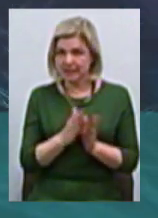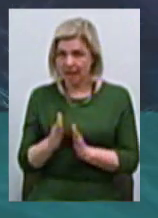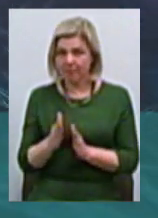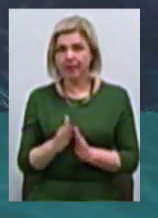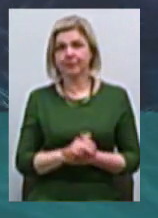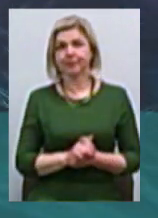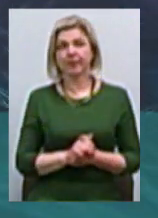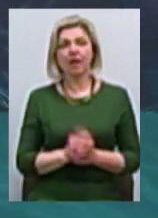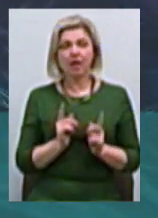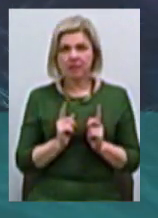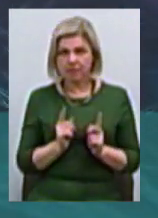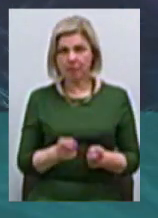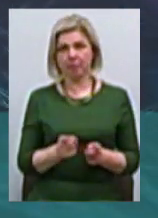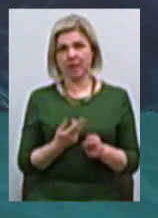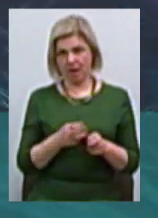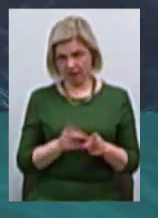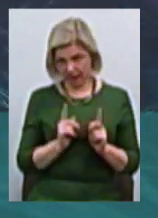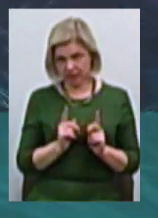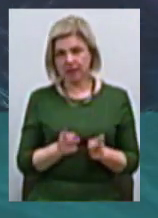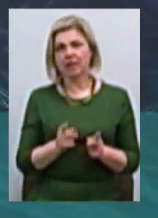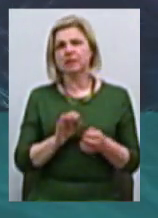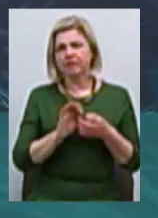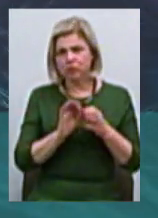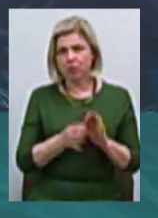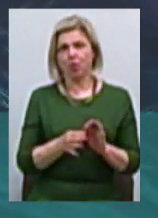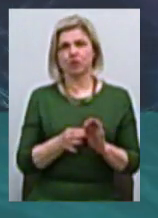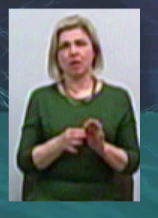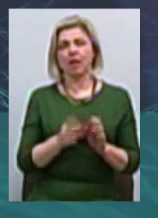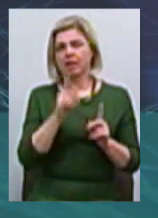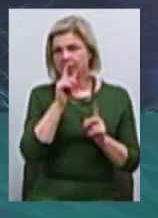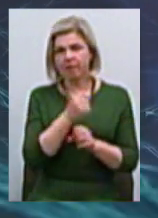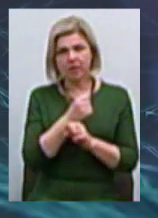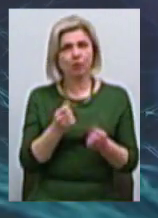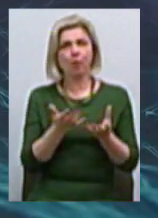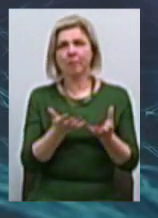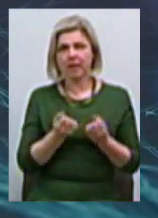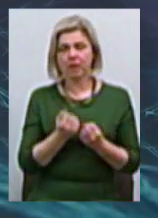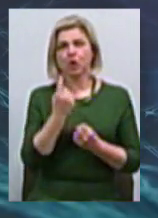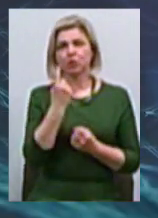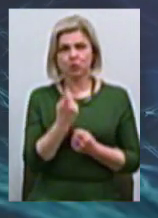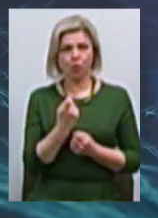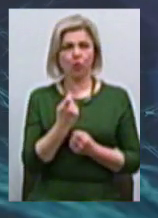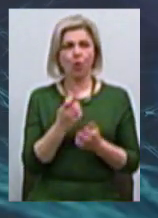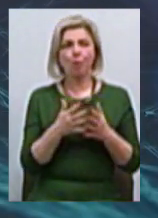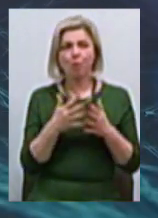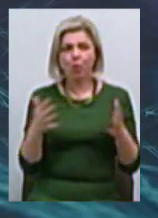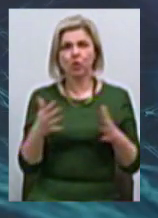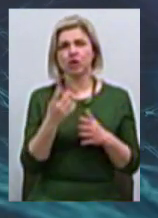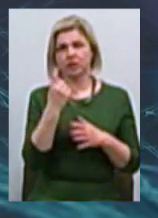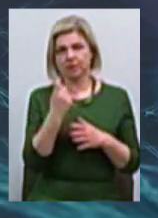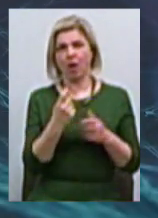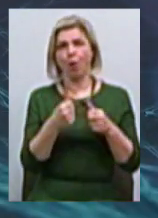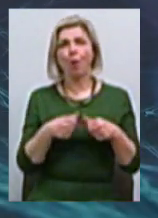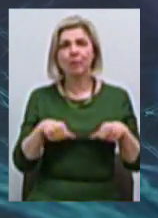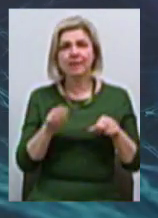на самом деле, это действительно сложно, то есть невозможно принять там 100, больше, там, больше 100